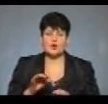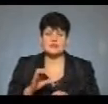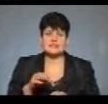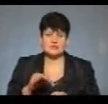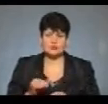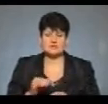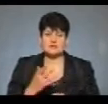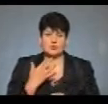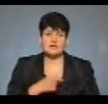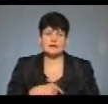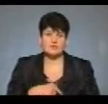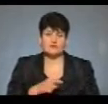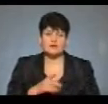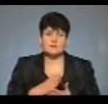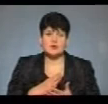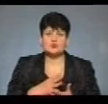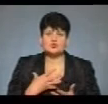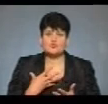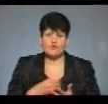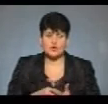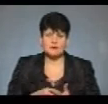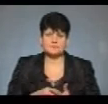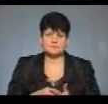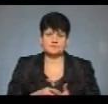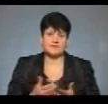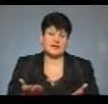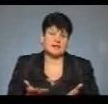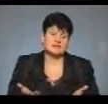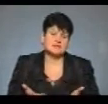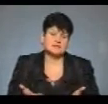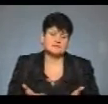рад, тобто вони мають, скажімо так, свої якісь певні